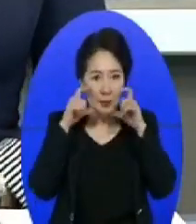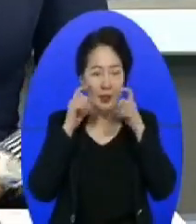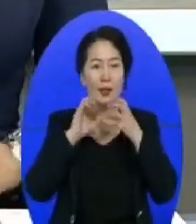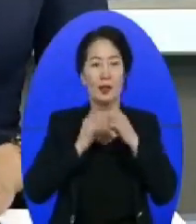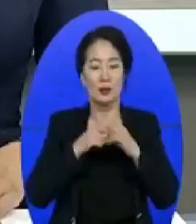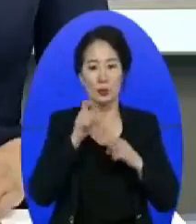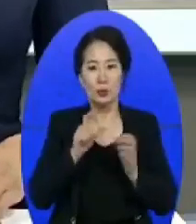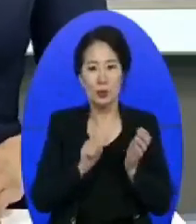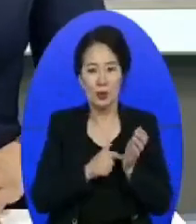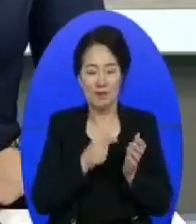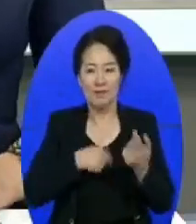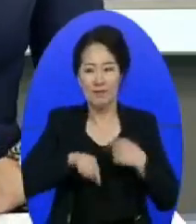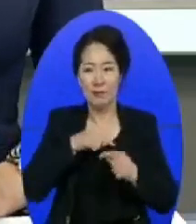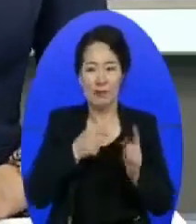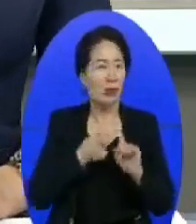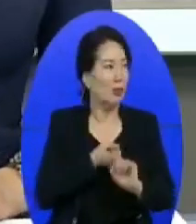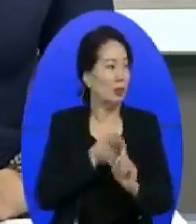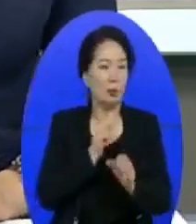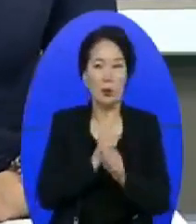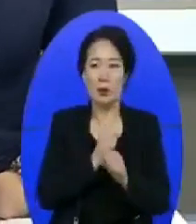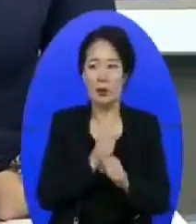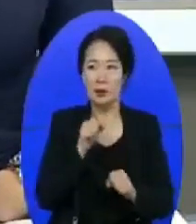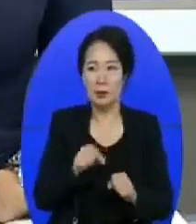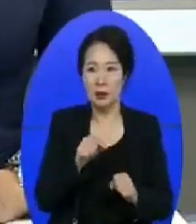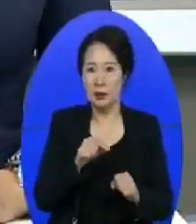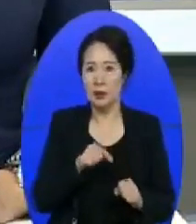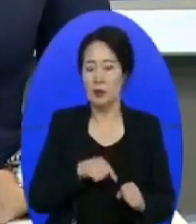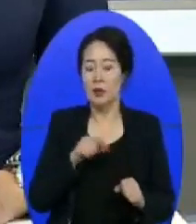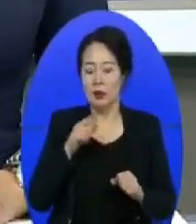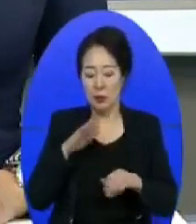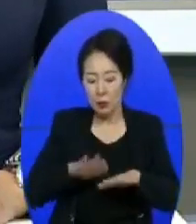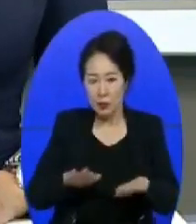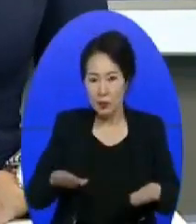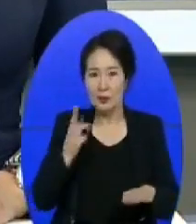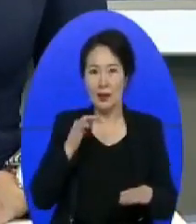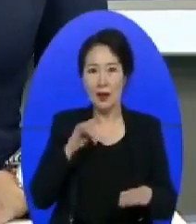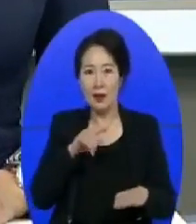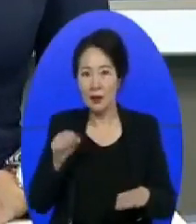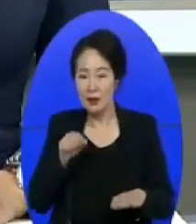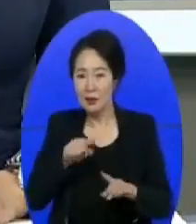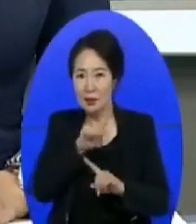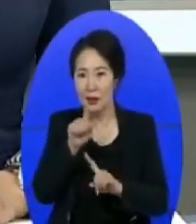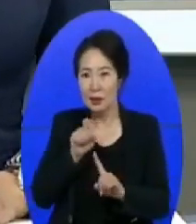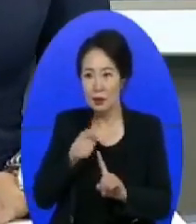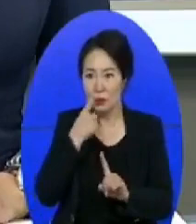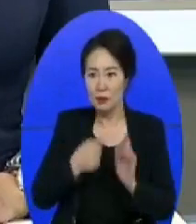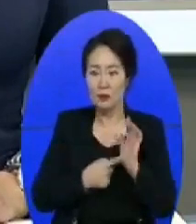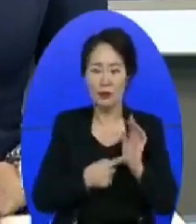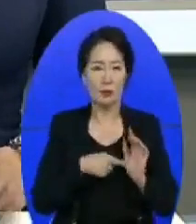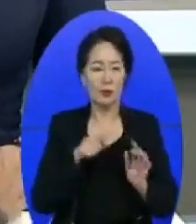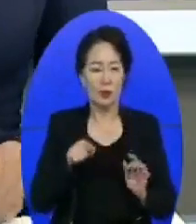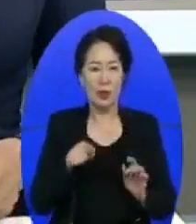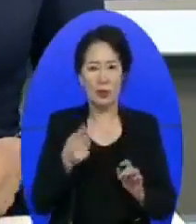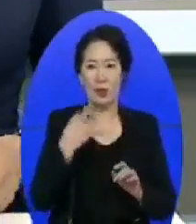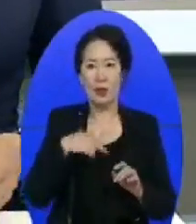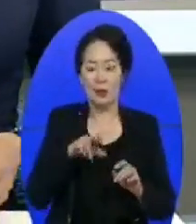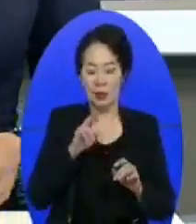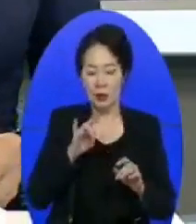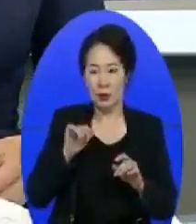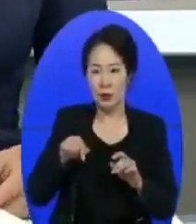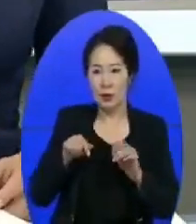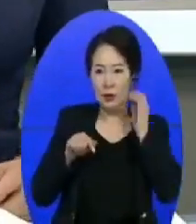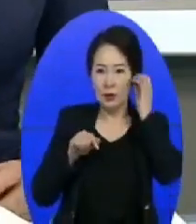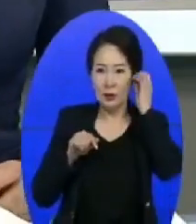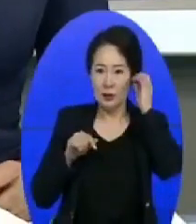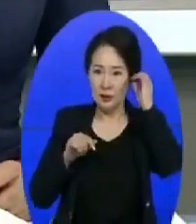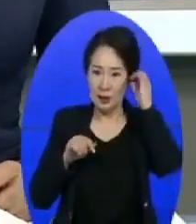хэрэгцээг гүйцэх байгаа юм аа. Өнөөдөр эрүүл мэндийн болондоо бид бага насны хүүхдийн дархлааны асуудлыг хөндөж байгаа. За нийслэлд хог дахин боловсруулах 32